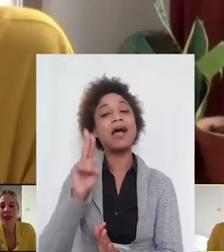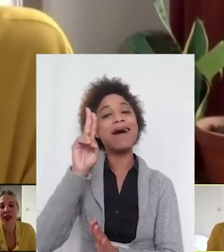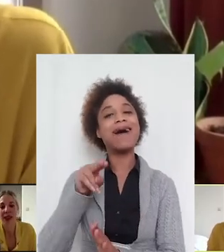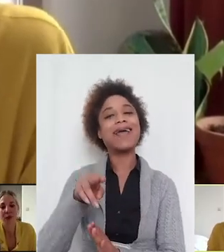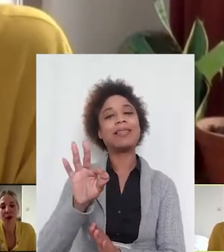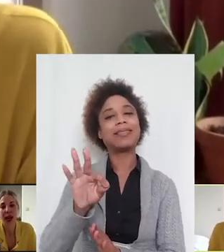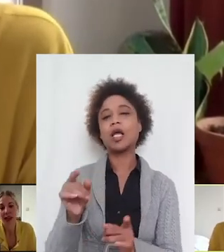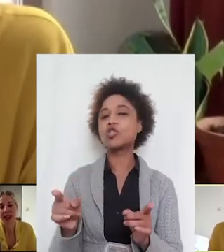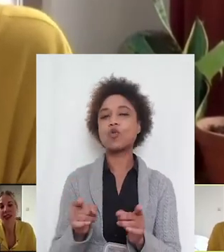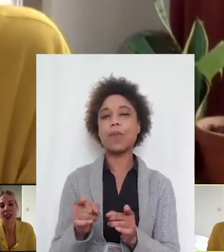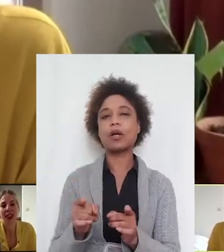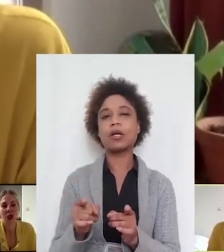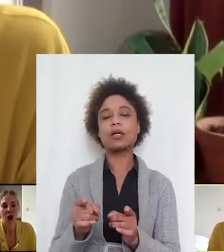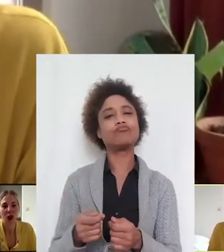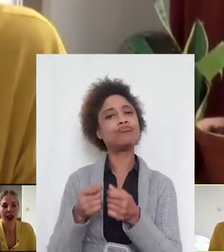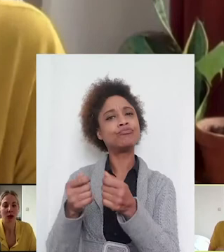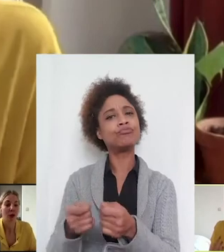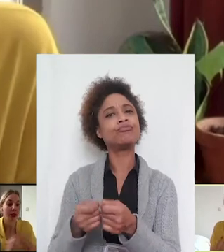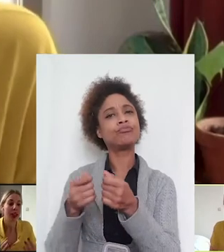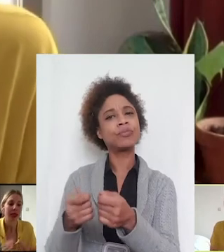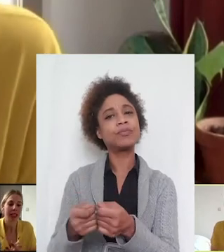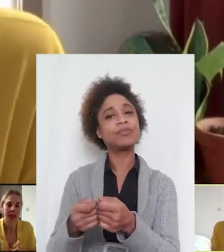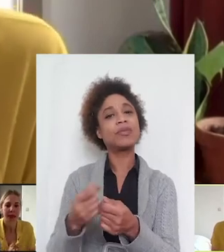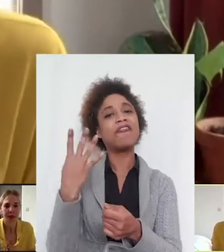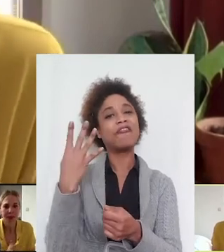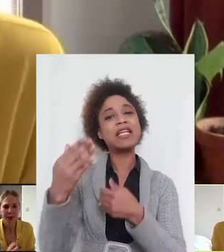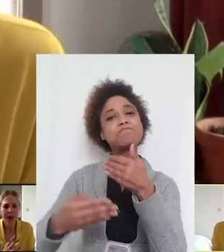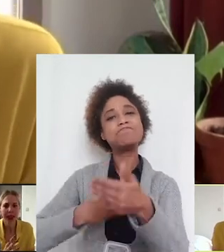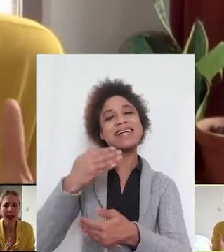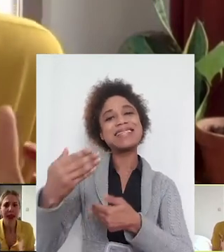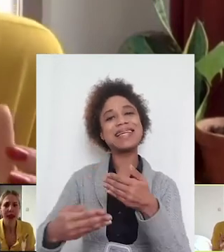Onbeperkt geeft invulling aan deze artistieke toegankelijkheid op 4 manieren.